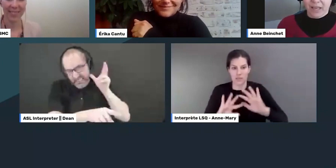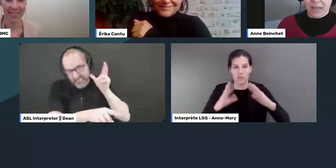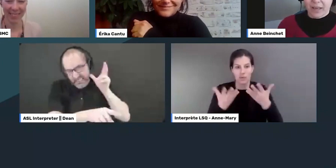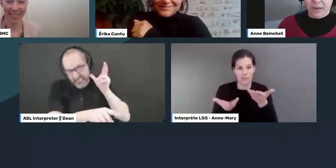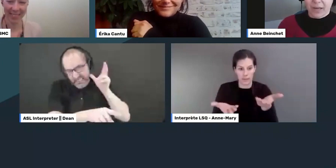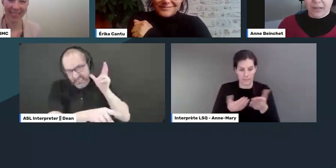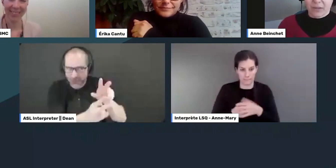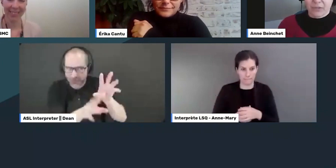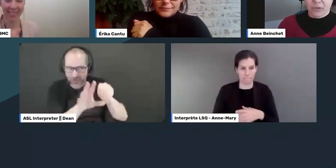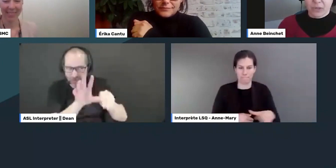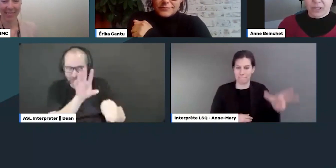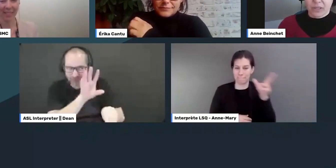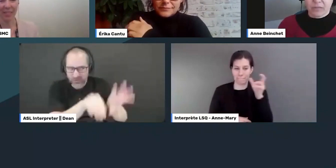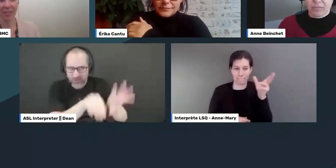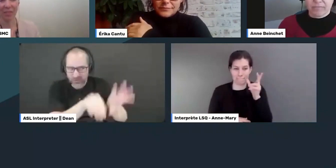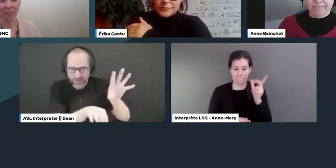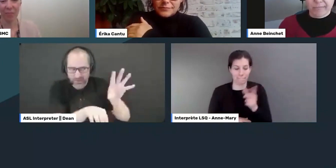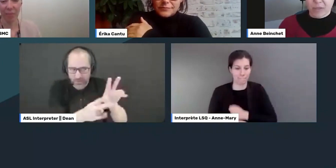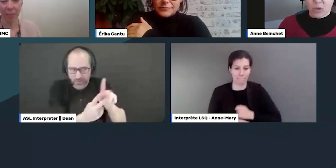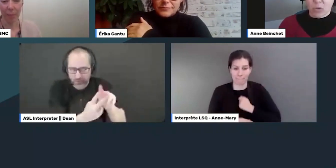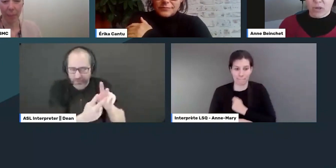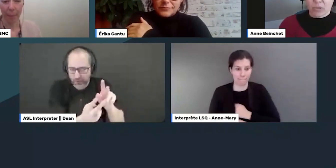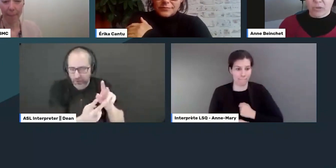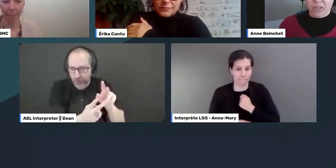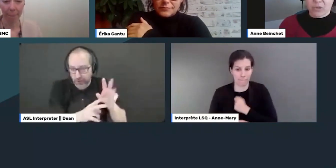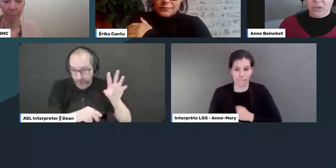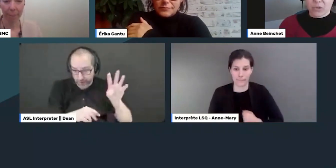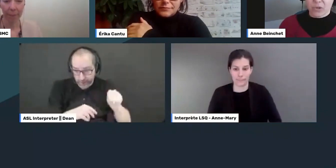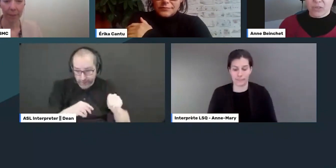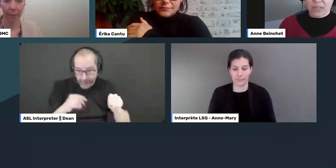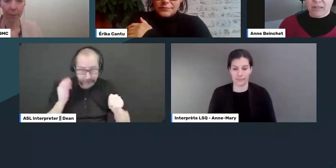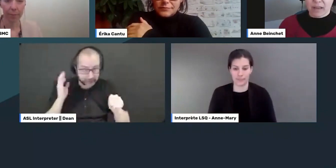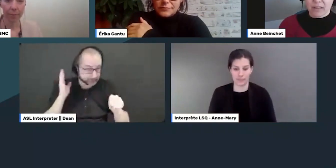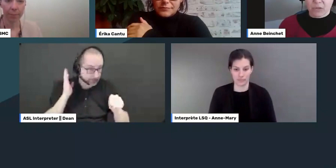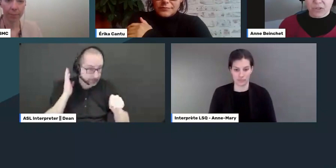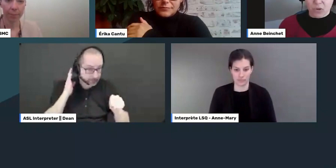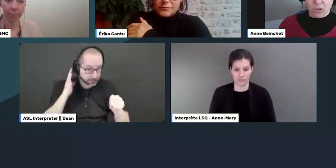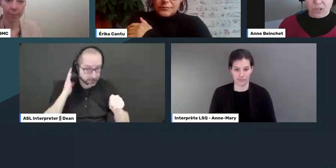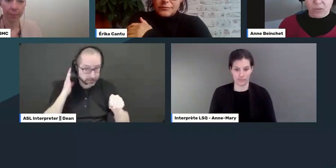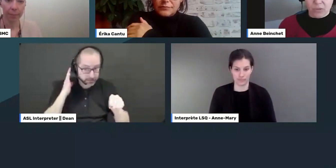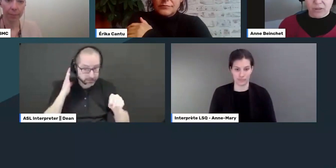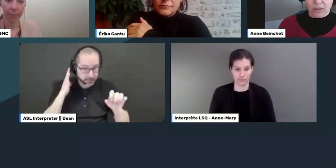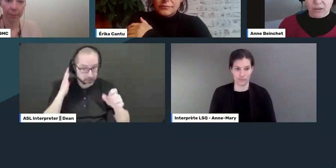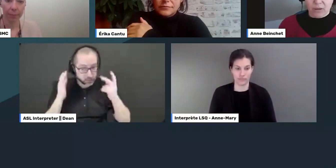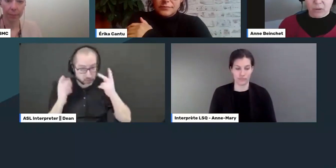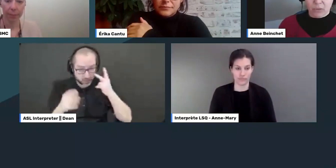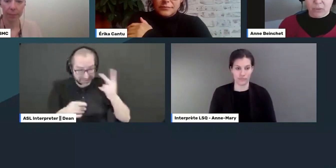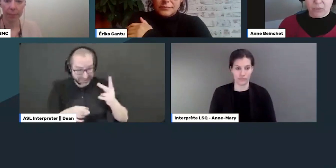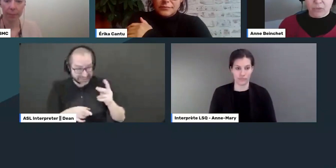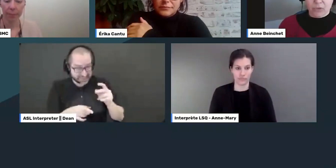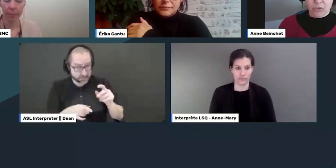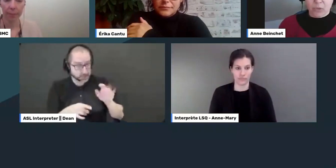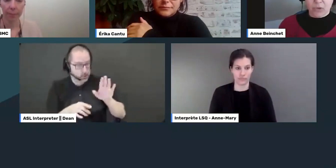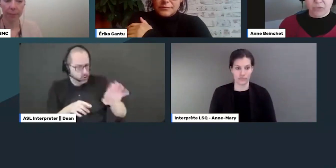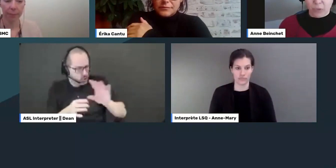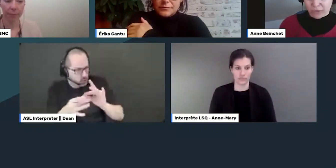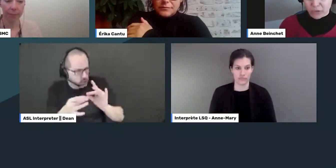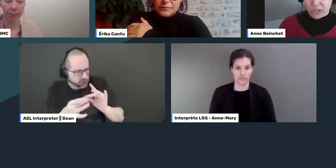vous m'entendez. Euh, on voit ça en Nouvelle-Écosse. Est-ce que vous